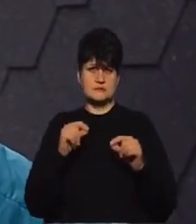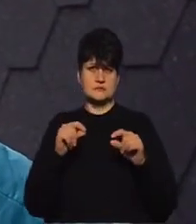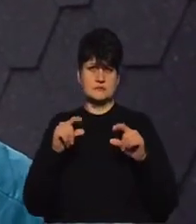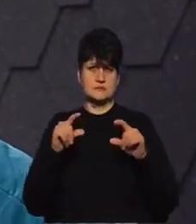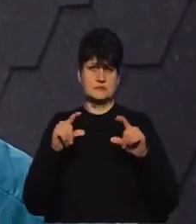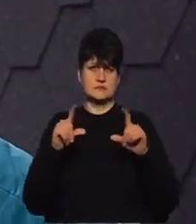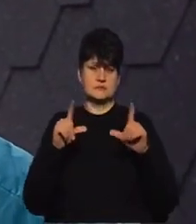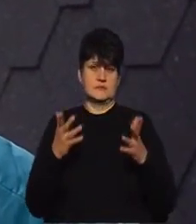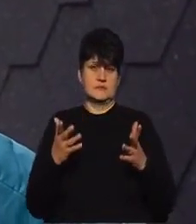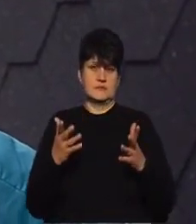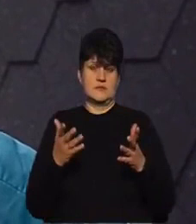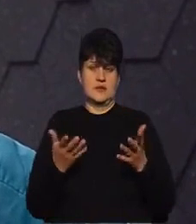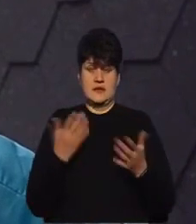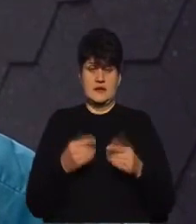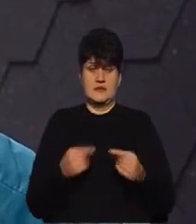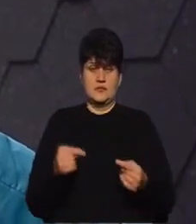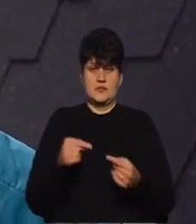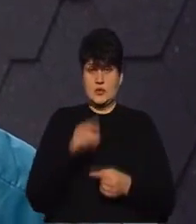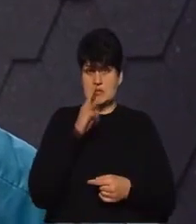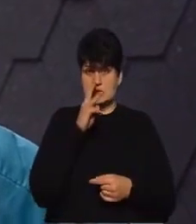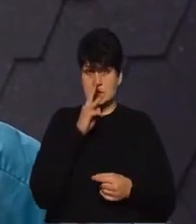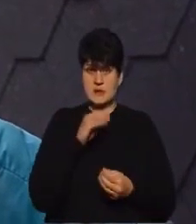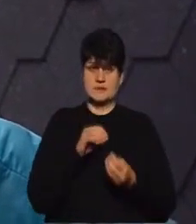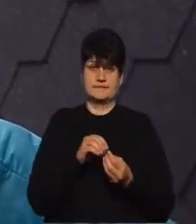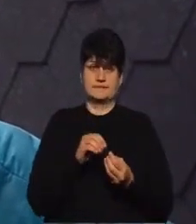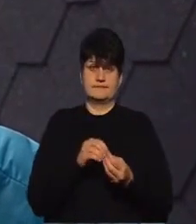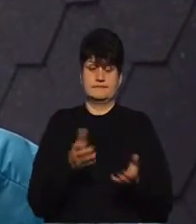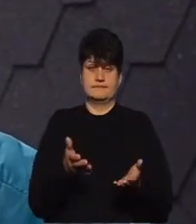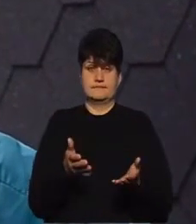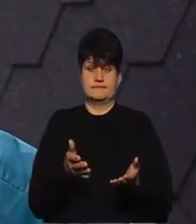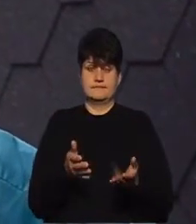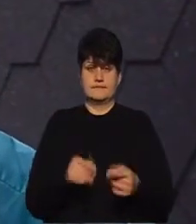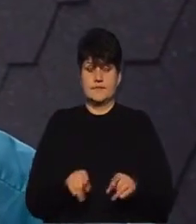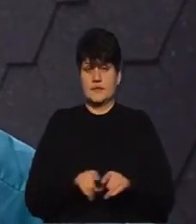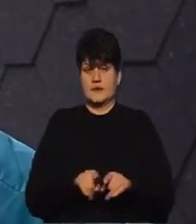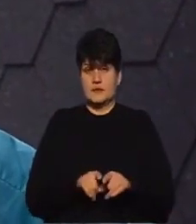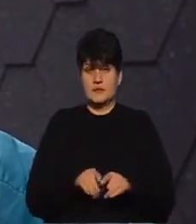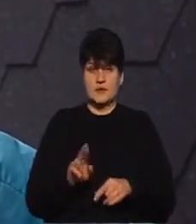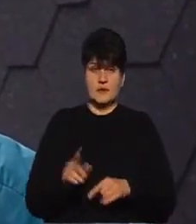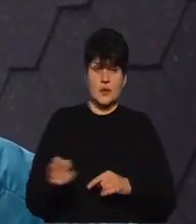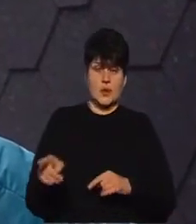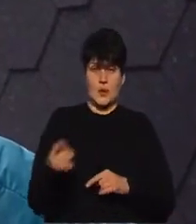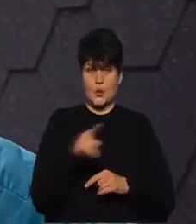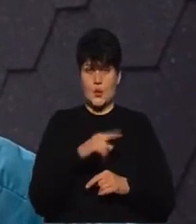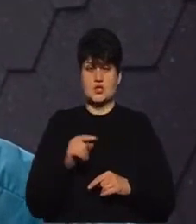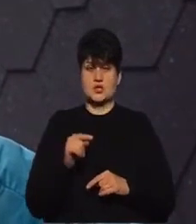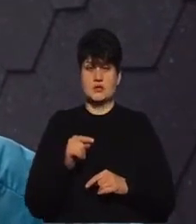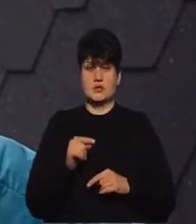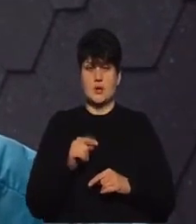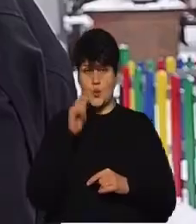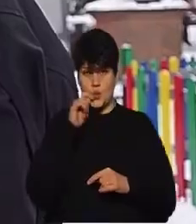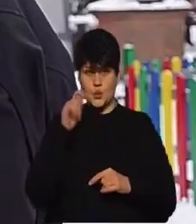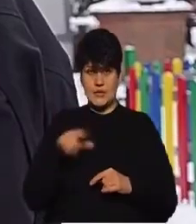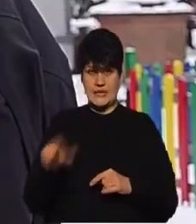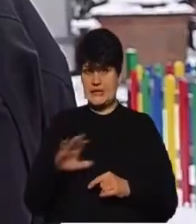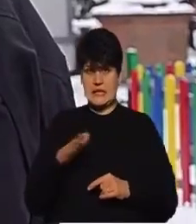ж відповідно зарплата стоїть на місці, так як, мабуть, кожен українець незадоволений тим,